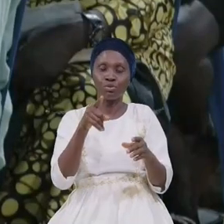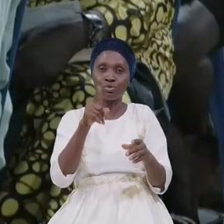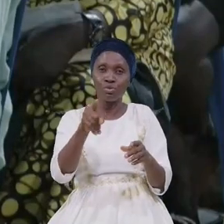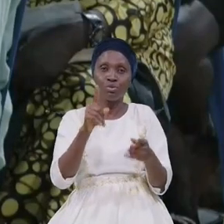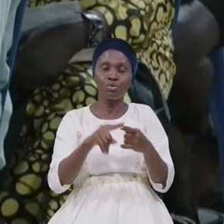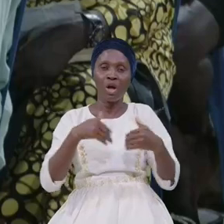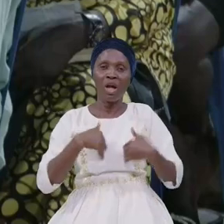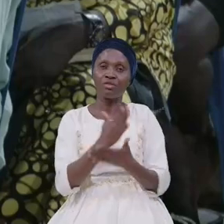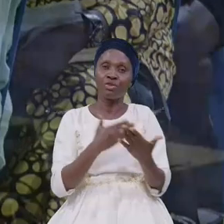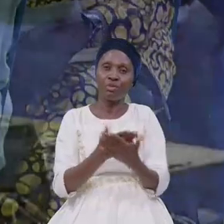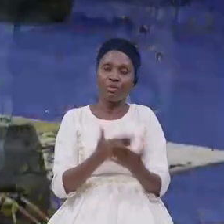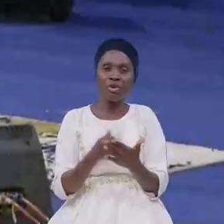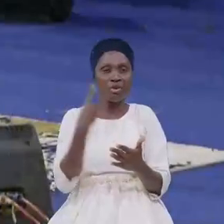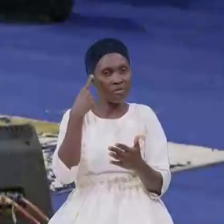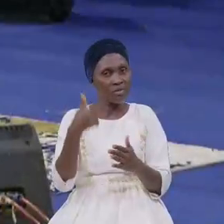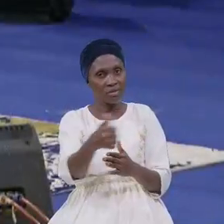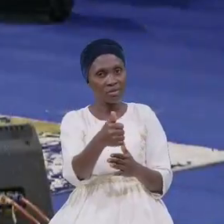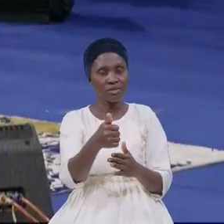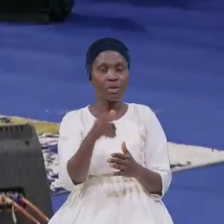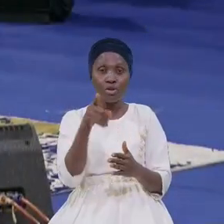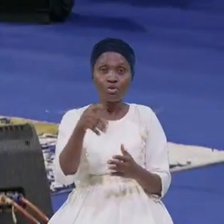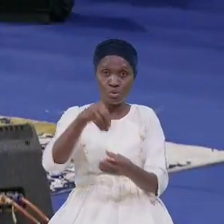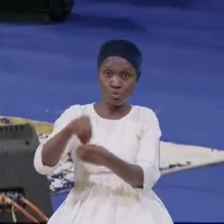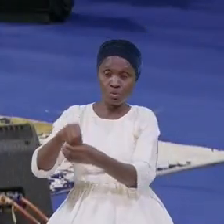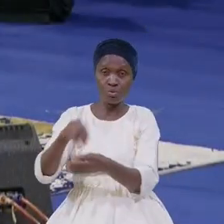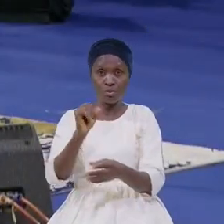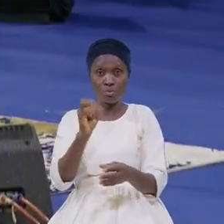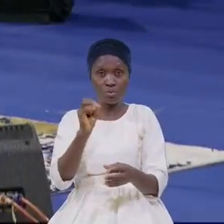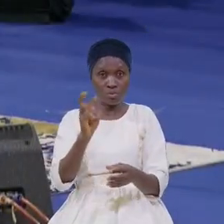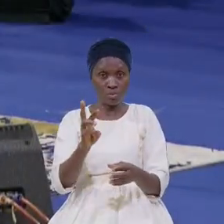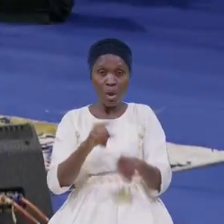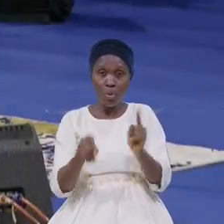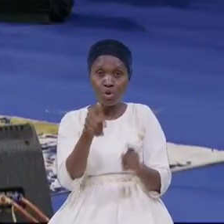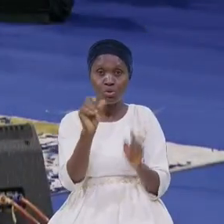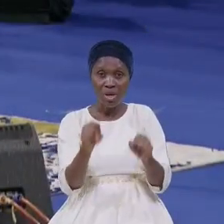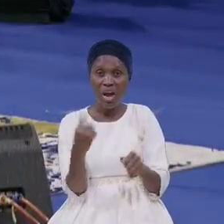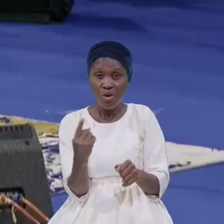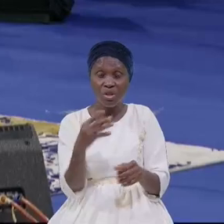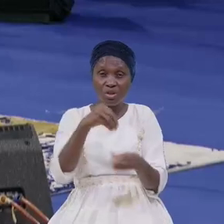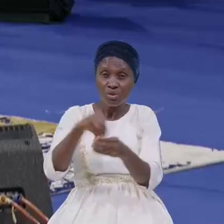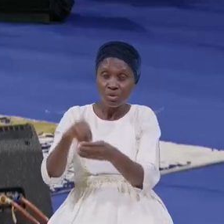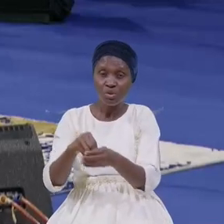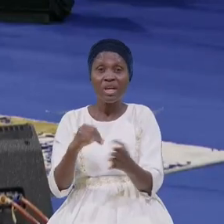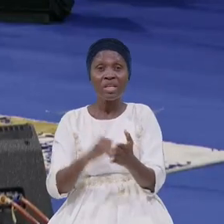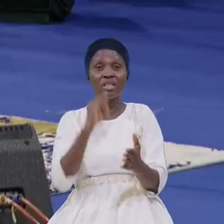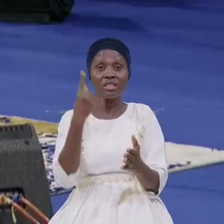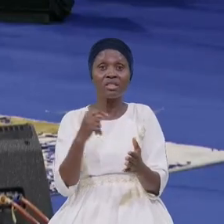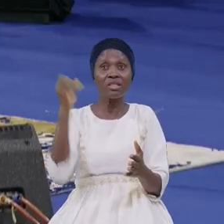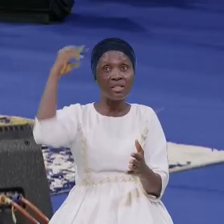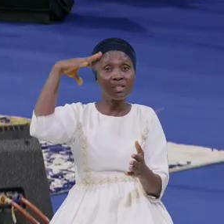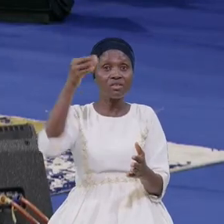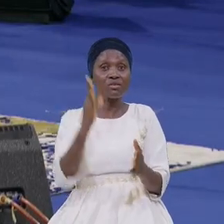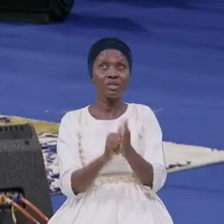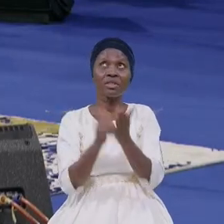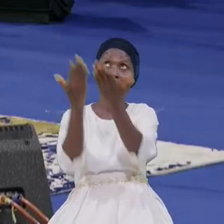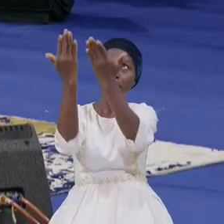de l'argent de tes récoltes vendues. Mais tu peux seulement semer. C'est la grâce de Dieu qui apporte